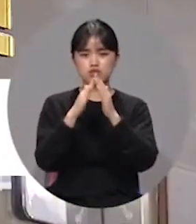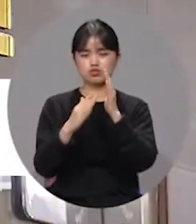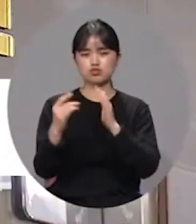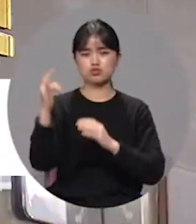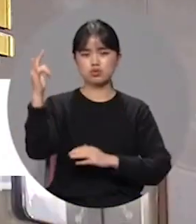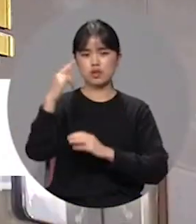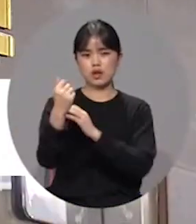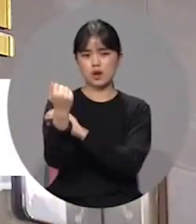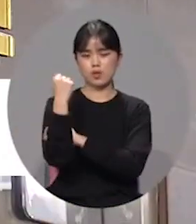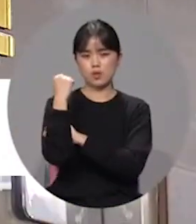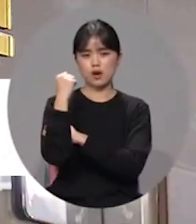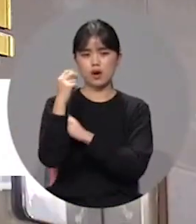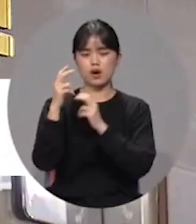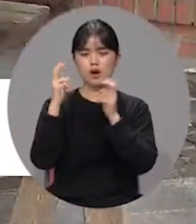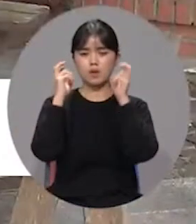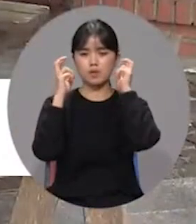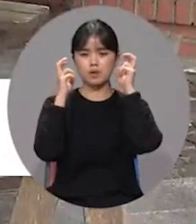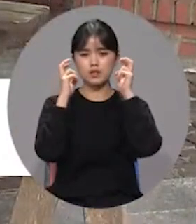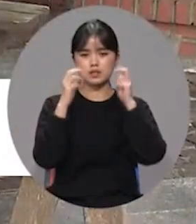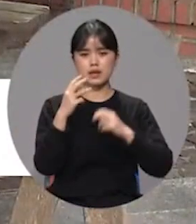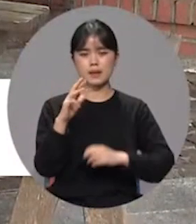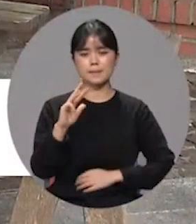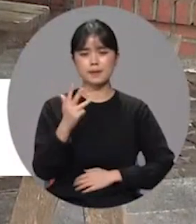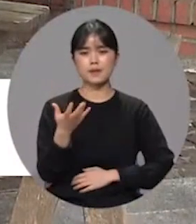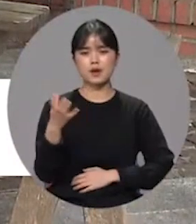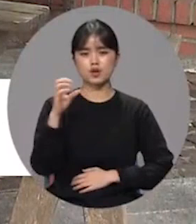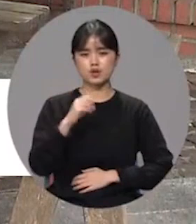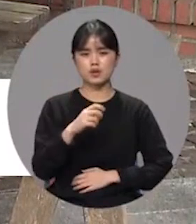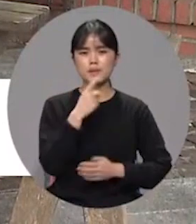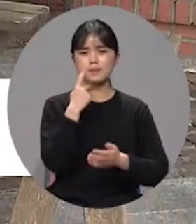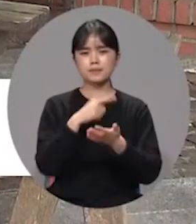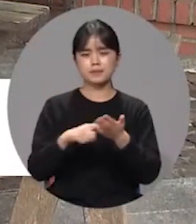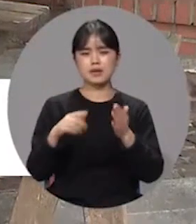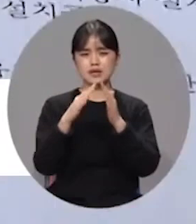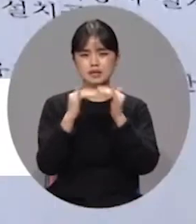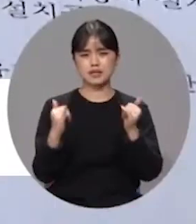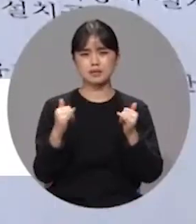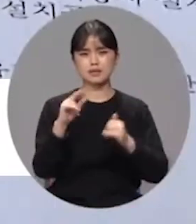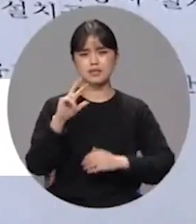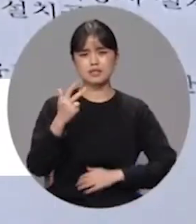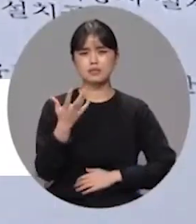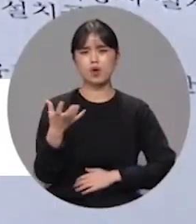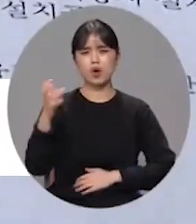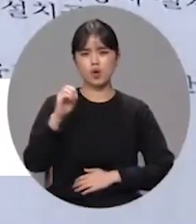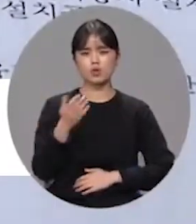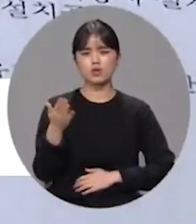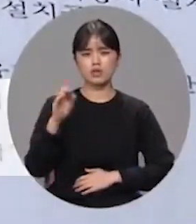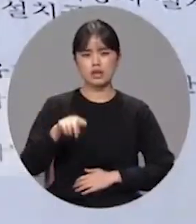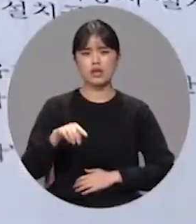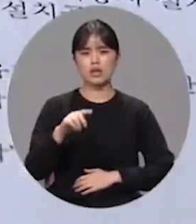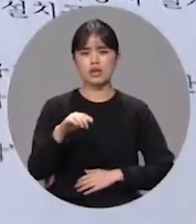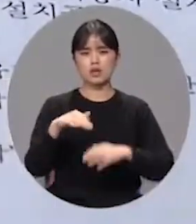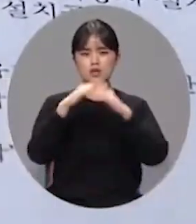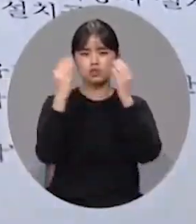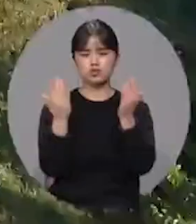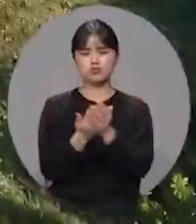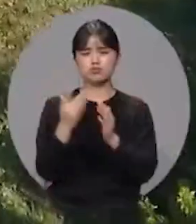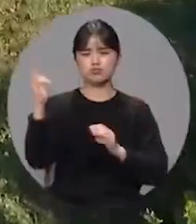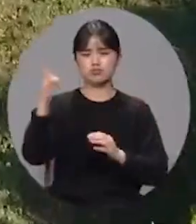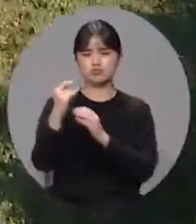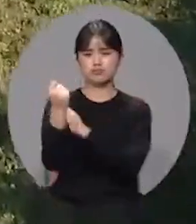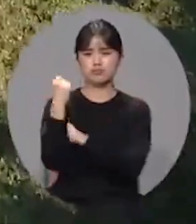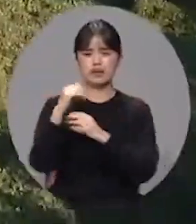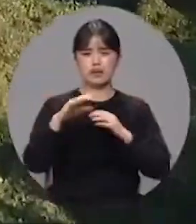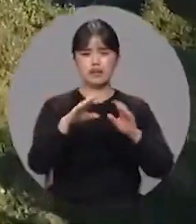분양업체. 800명이 넘는 피해자들로부터 받은 돈만 700억 원에 육박하는데 전국 30여 곳의 태양광 부지